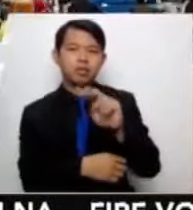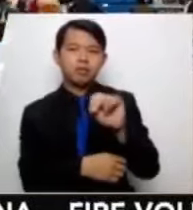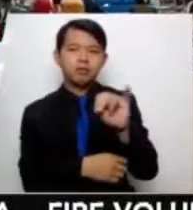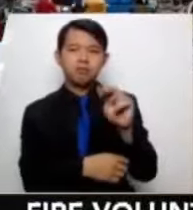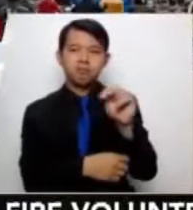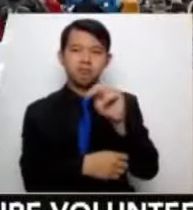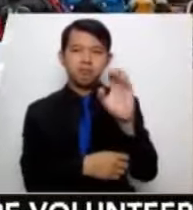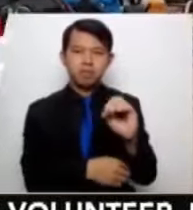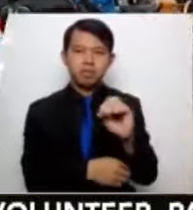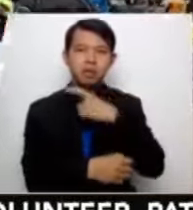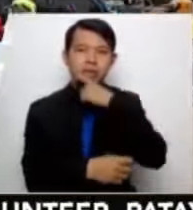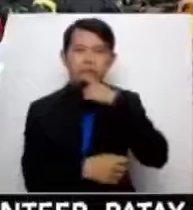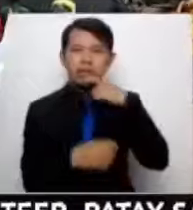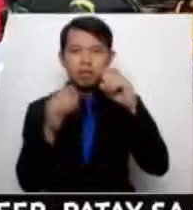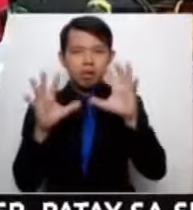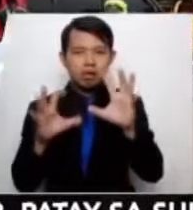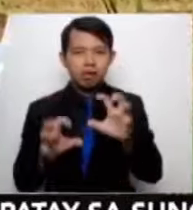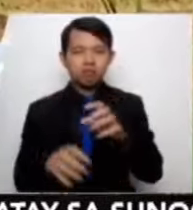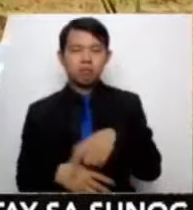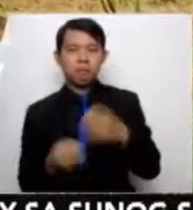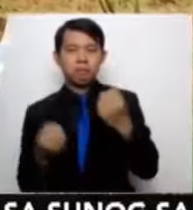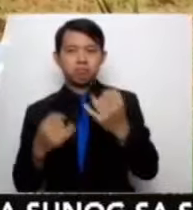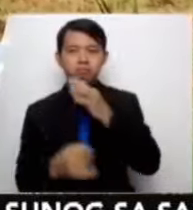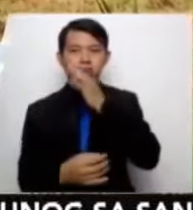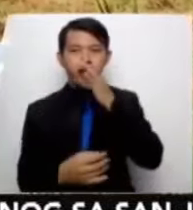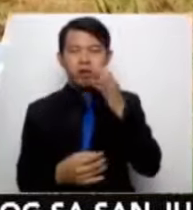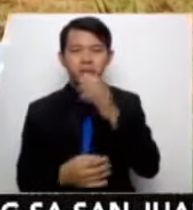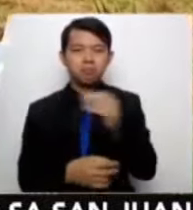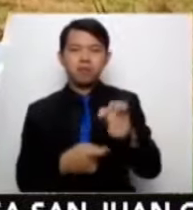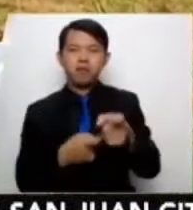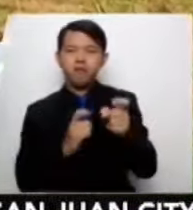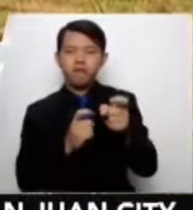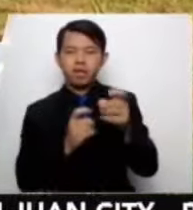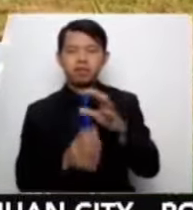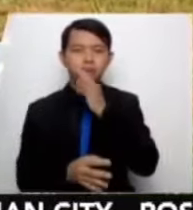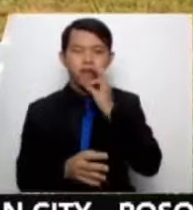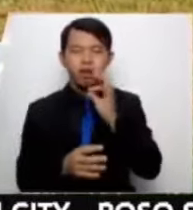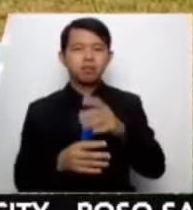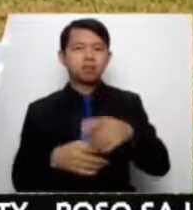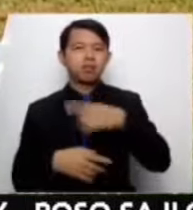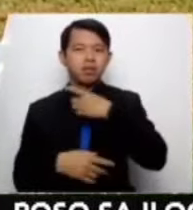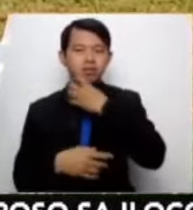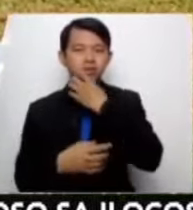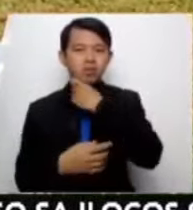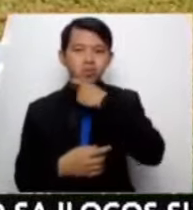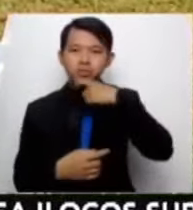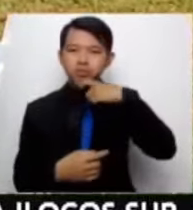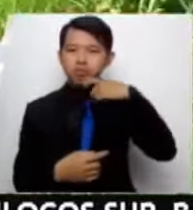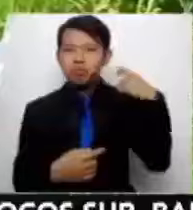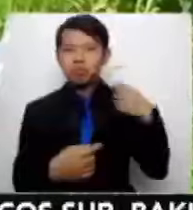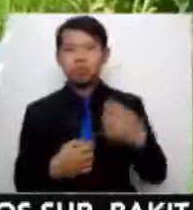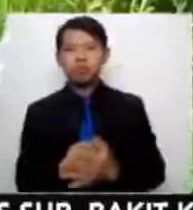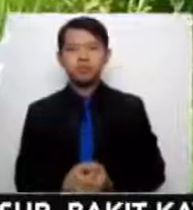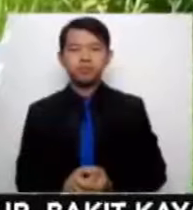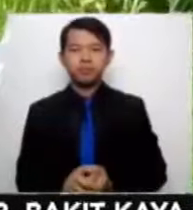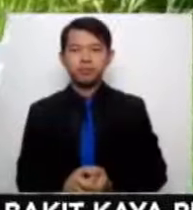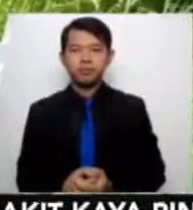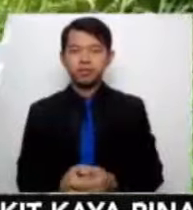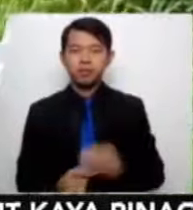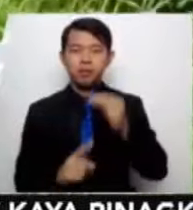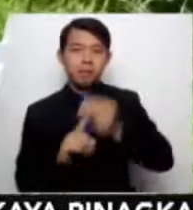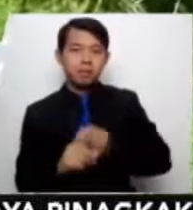doon ang natuyot na. Base sa datos ng Office of the Municipal Agriculturist, as of March 31, umabot na sa